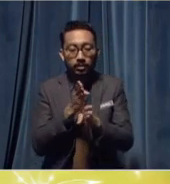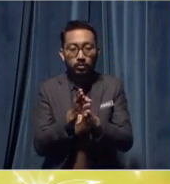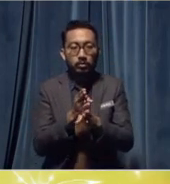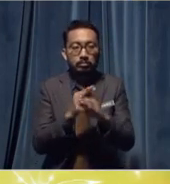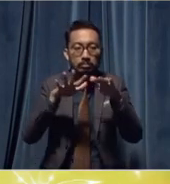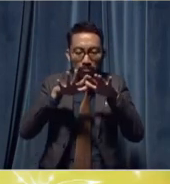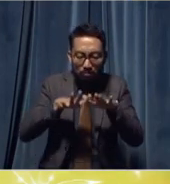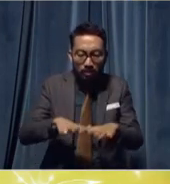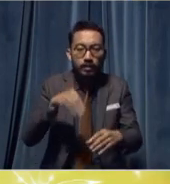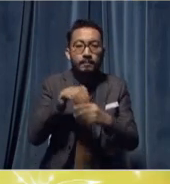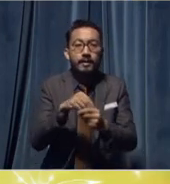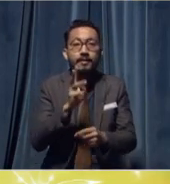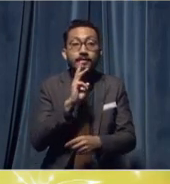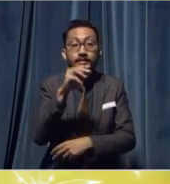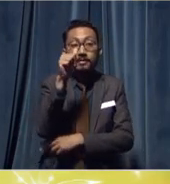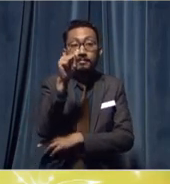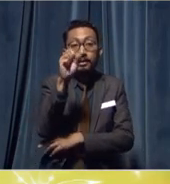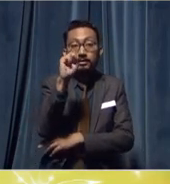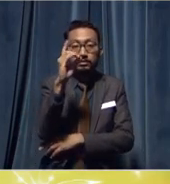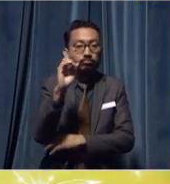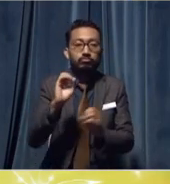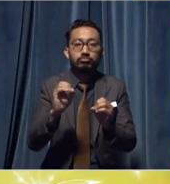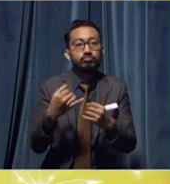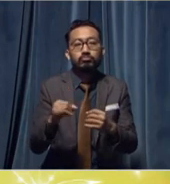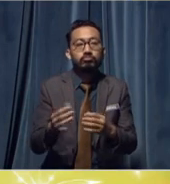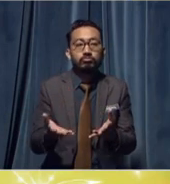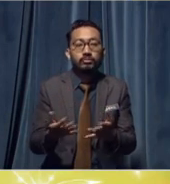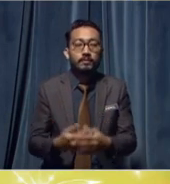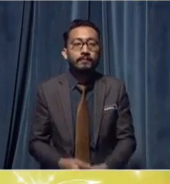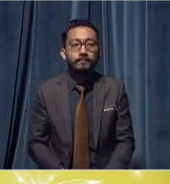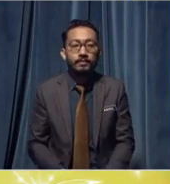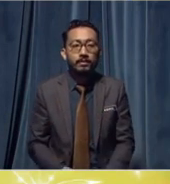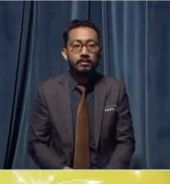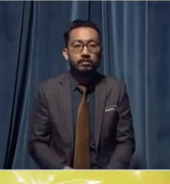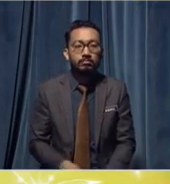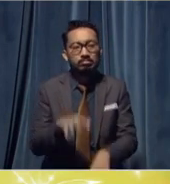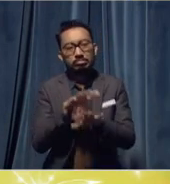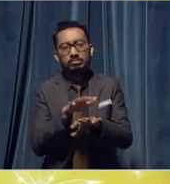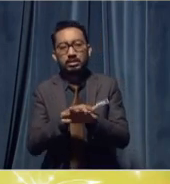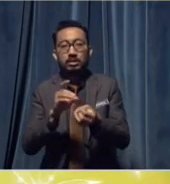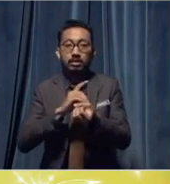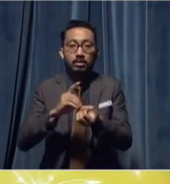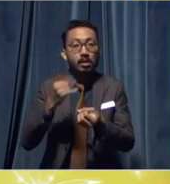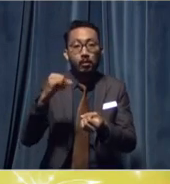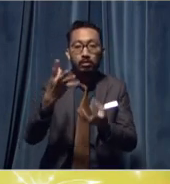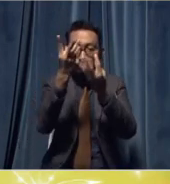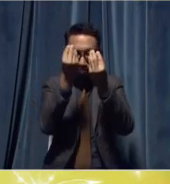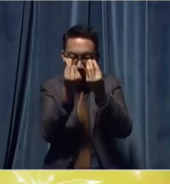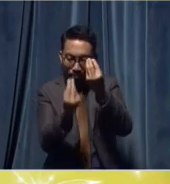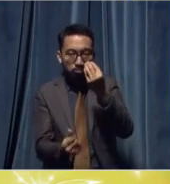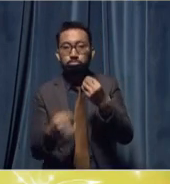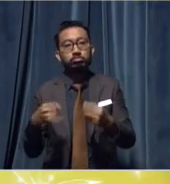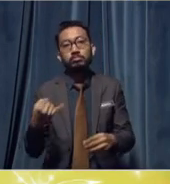tidak membentuk mendakan dalam air berasid. Dan kebanyakan